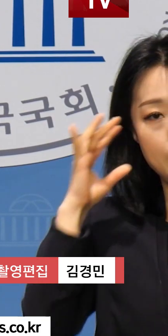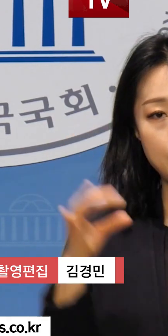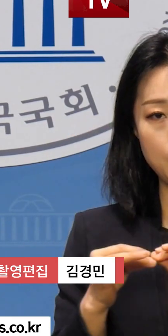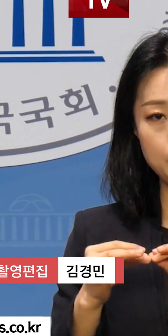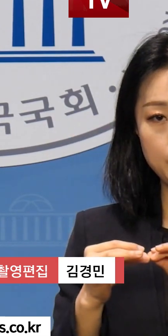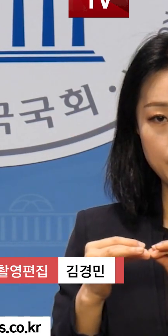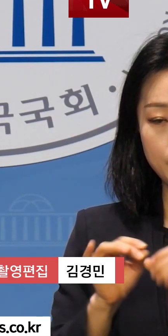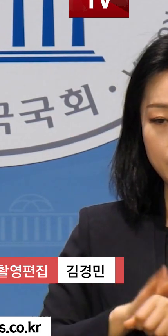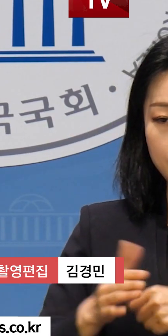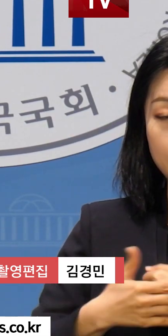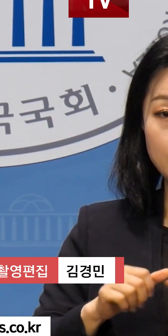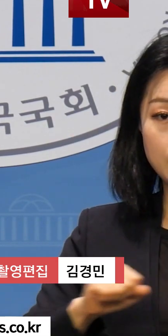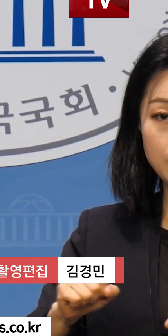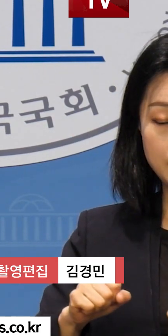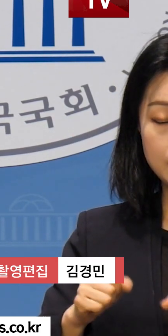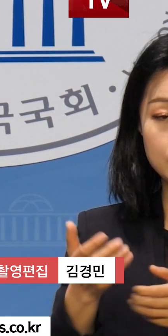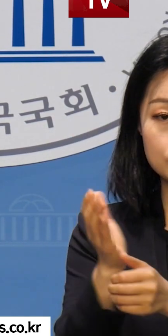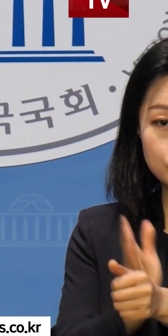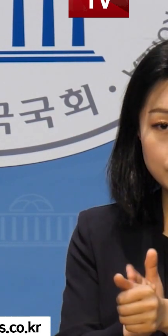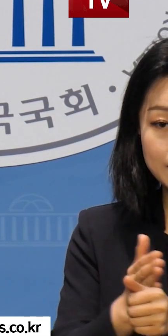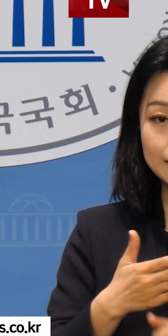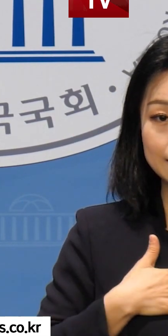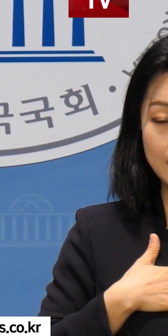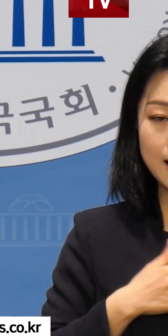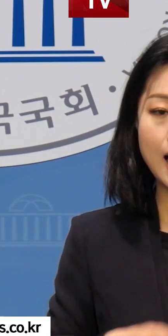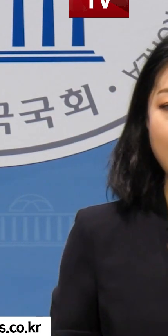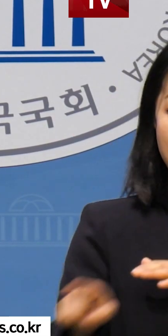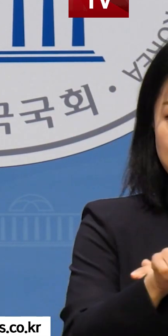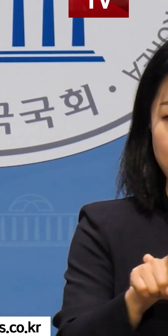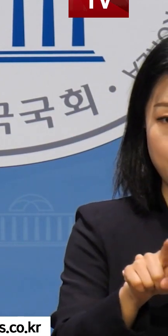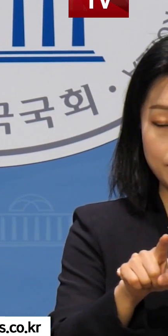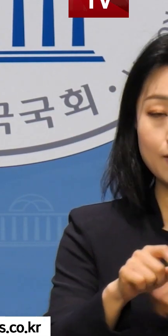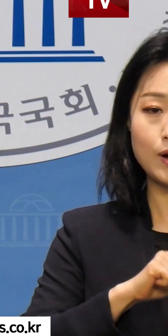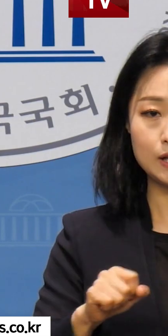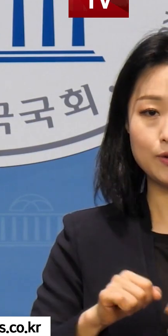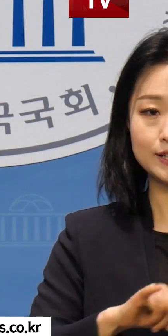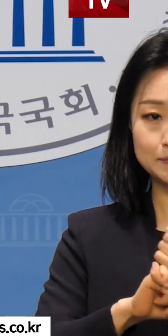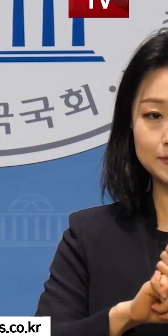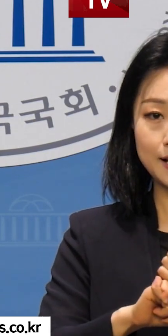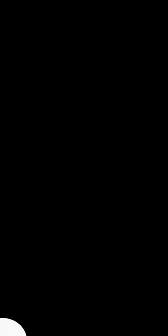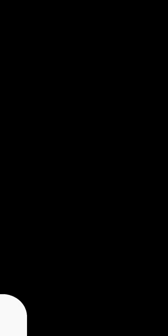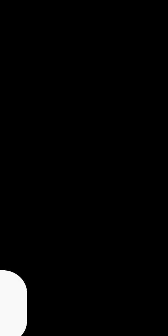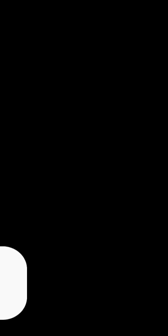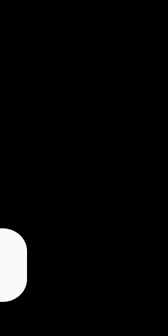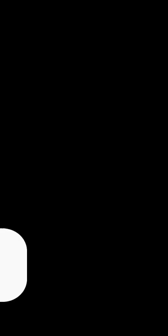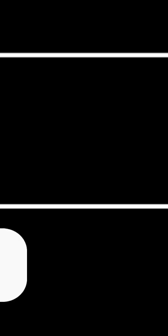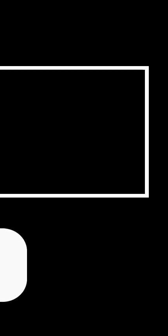저 박충근이 가장 앞에 서겠습니다. 긴 시간 경청해 주셔서 감사합니다.